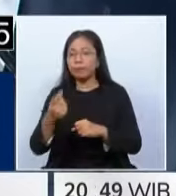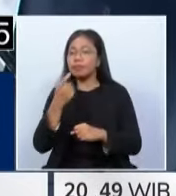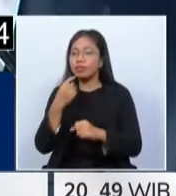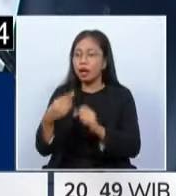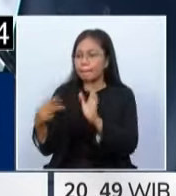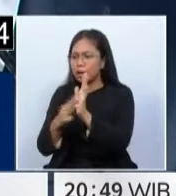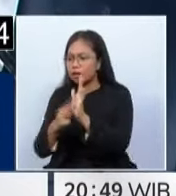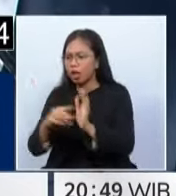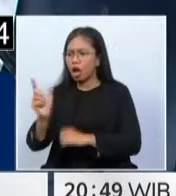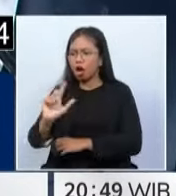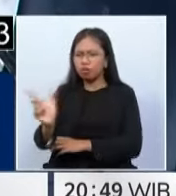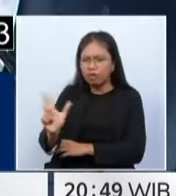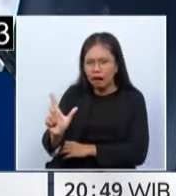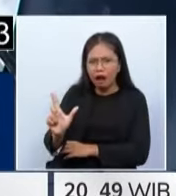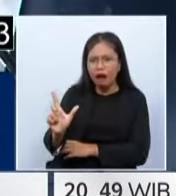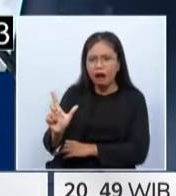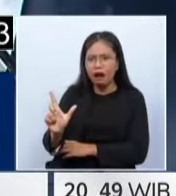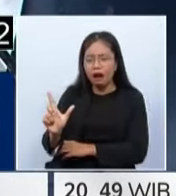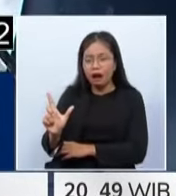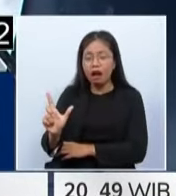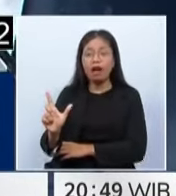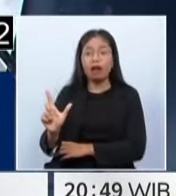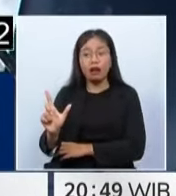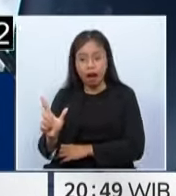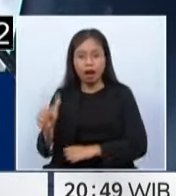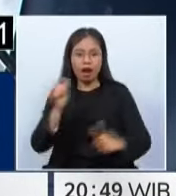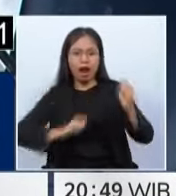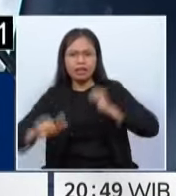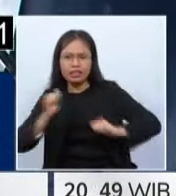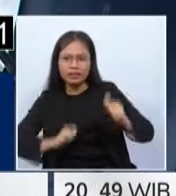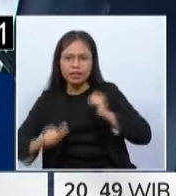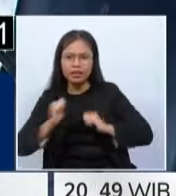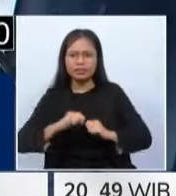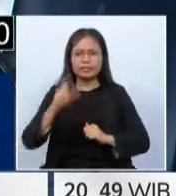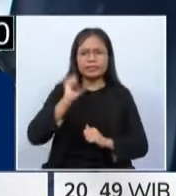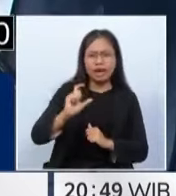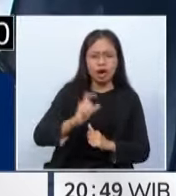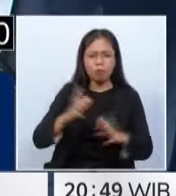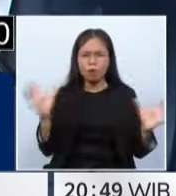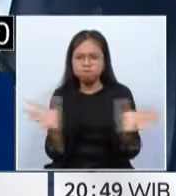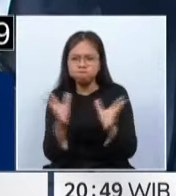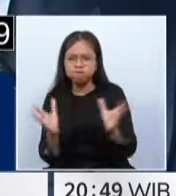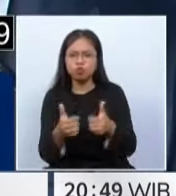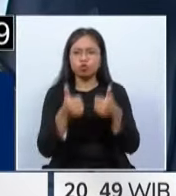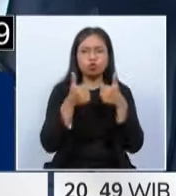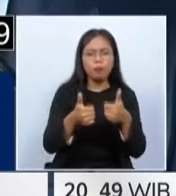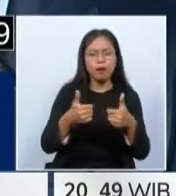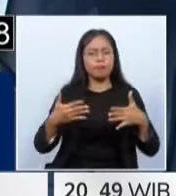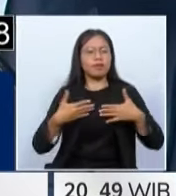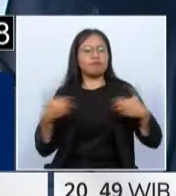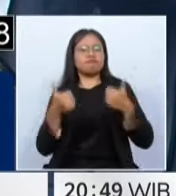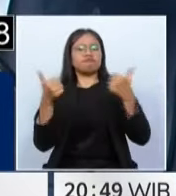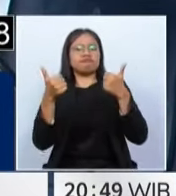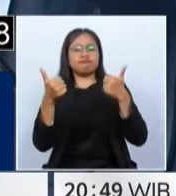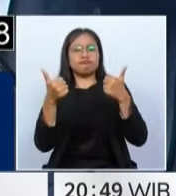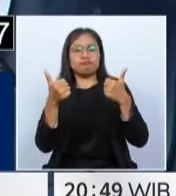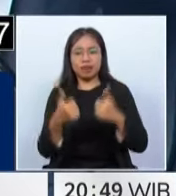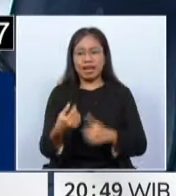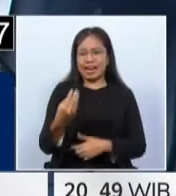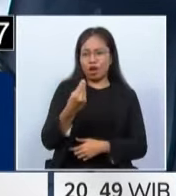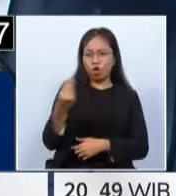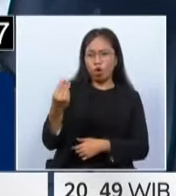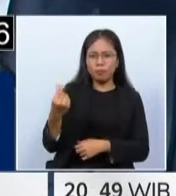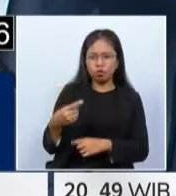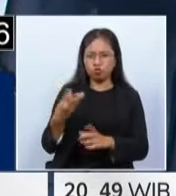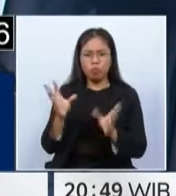yang digunakan untuk aktivitas produk yang menkatkan kesejahteraan menumbuhkan perekonomian